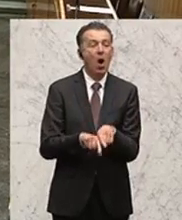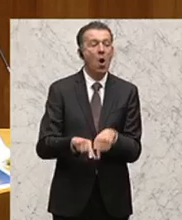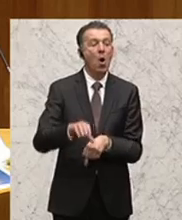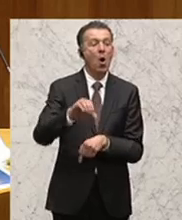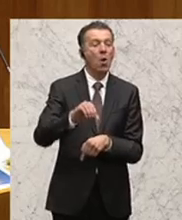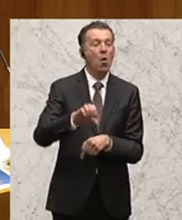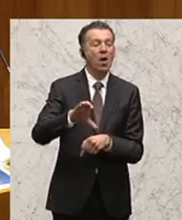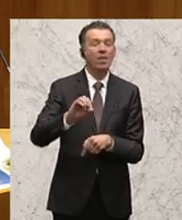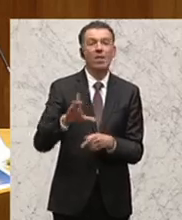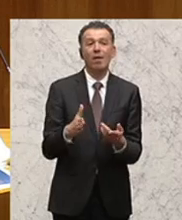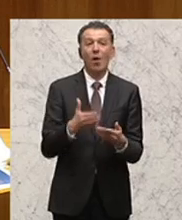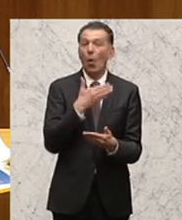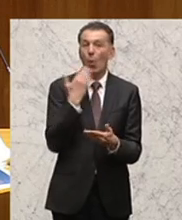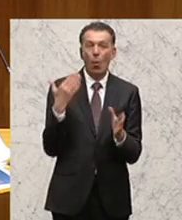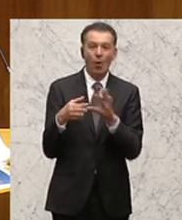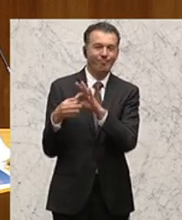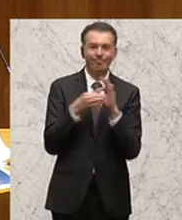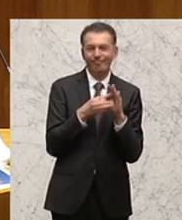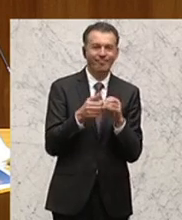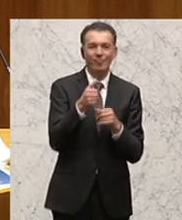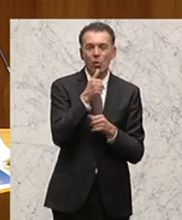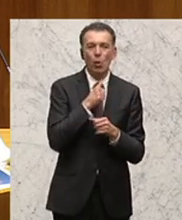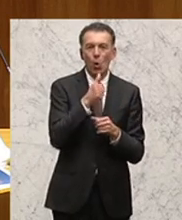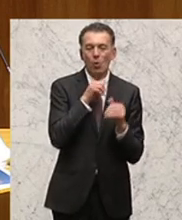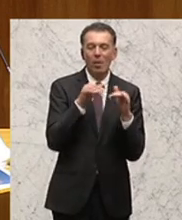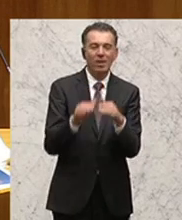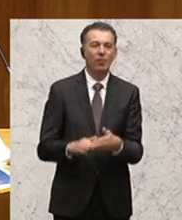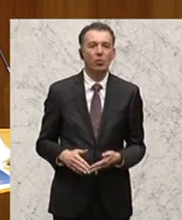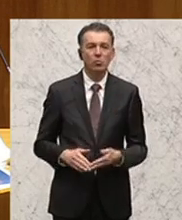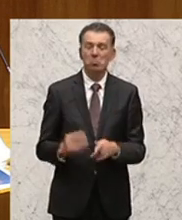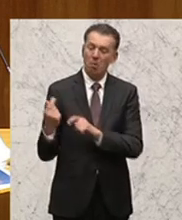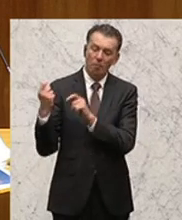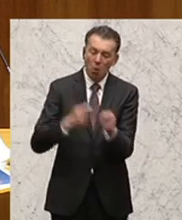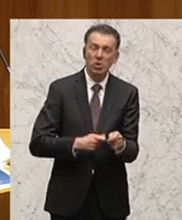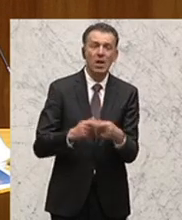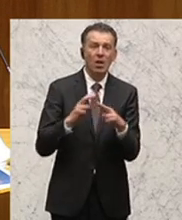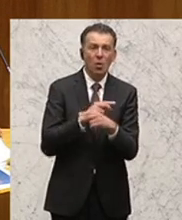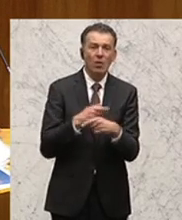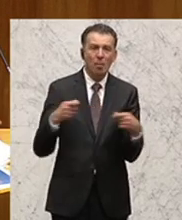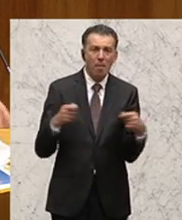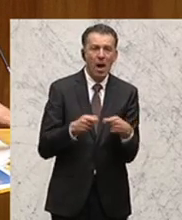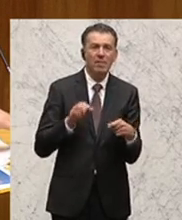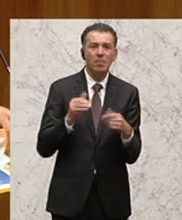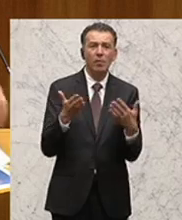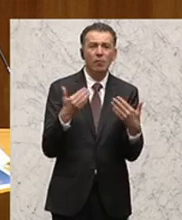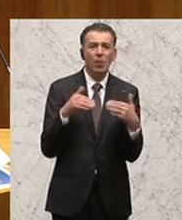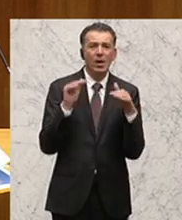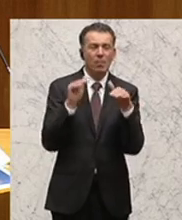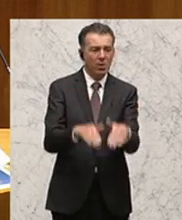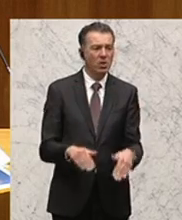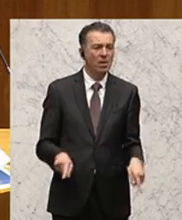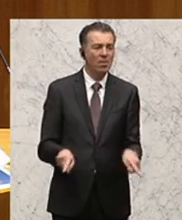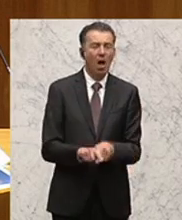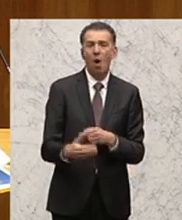keine grüne Vorfeldorganisation, hat Österreich vorgeschlagen, Maßnahmen zu setzen für den Klimaschutz. Wir haben im